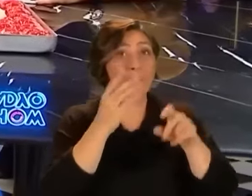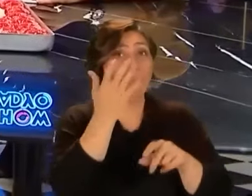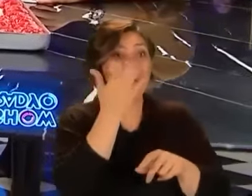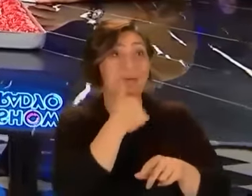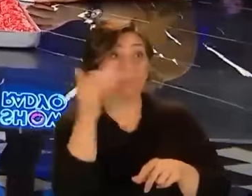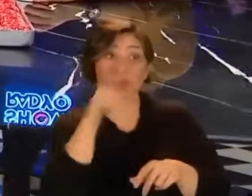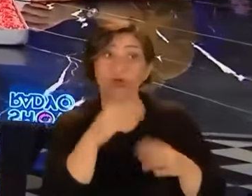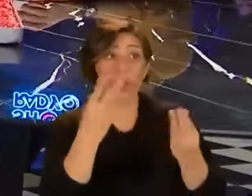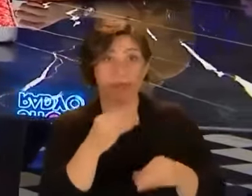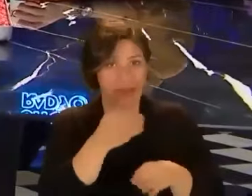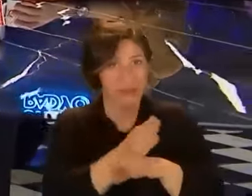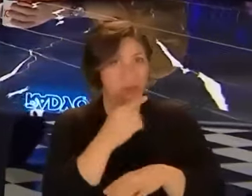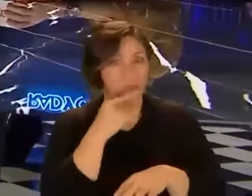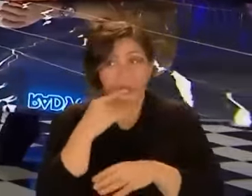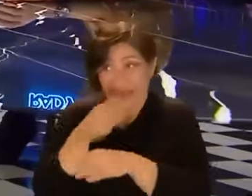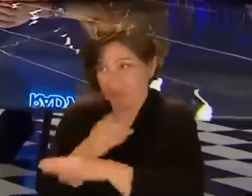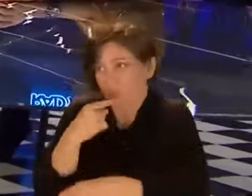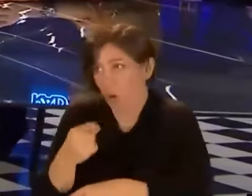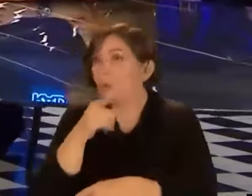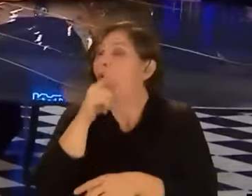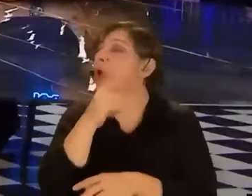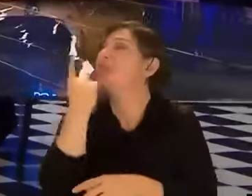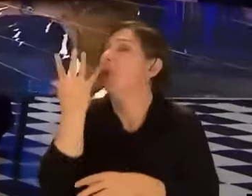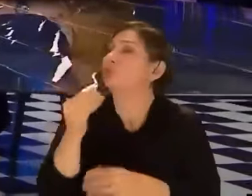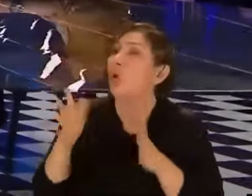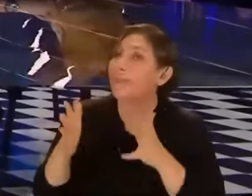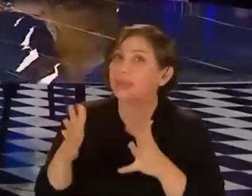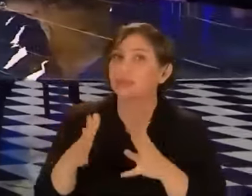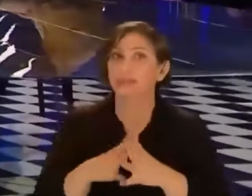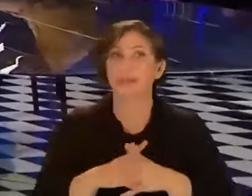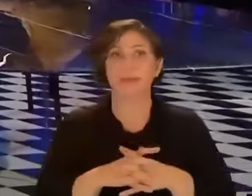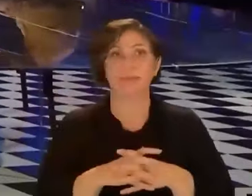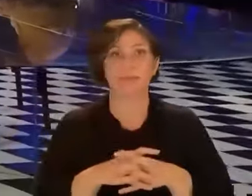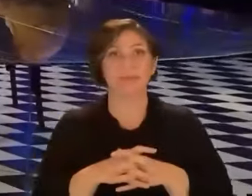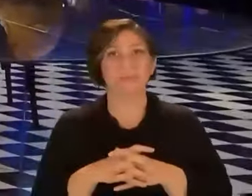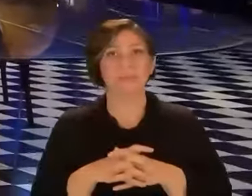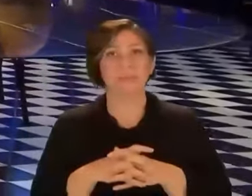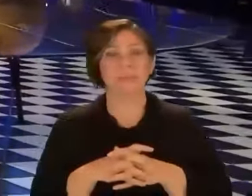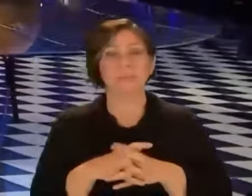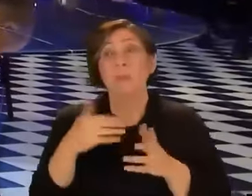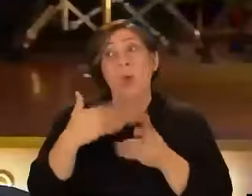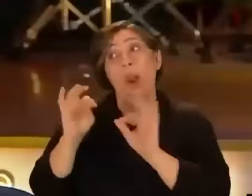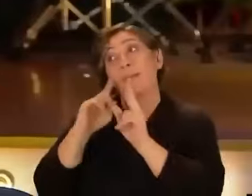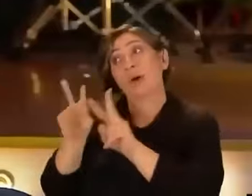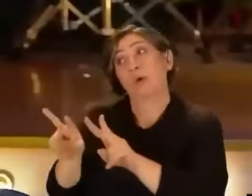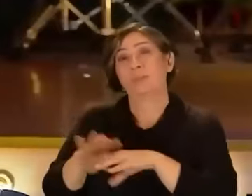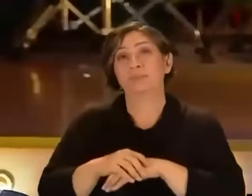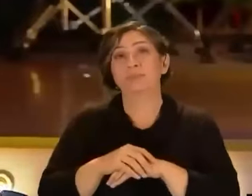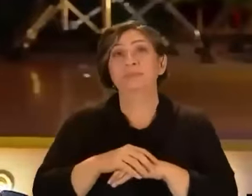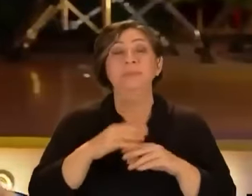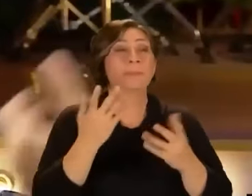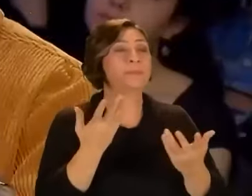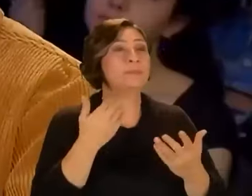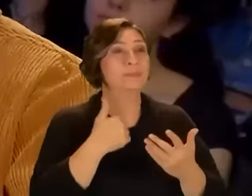ha. Ciddi söylüyor. Yani öyle bir şey olmuş olabilir. Evet. Ben öyle bakıyorum. Ya